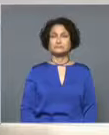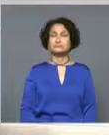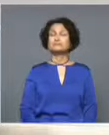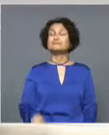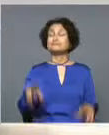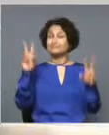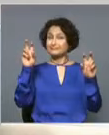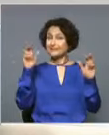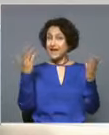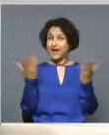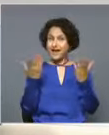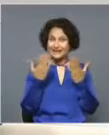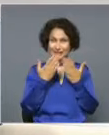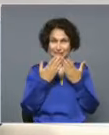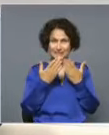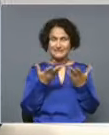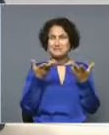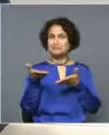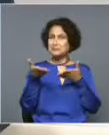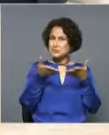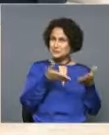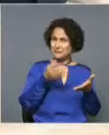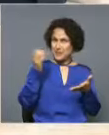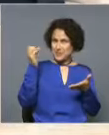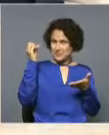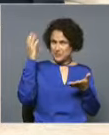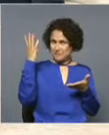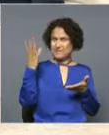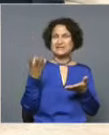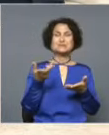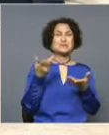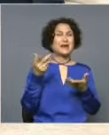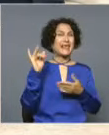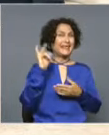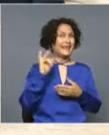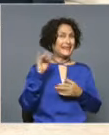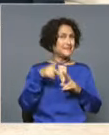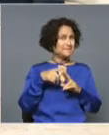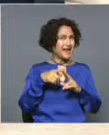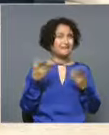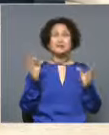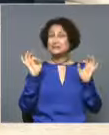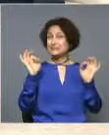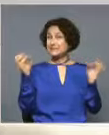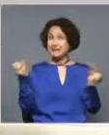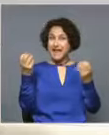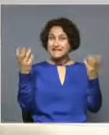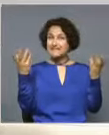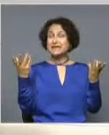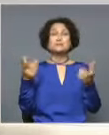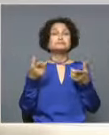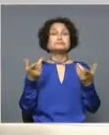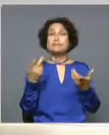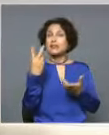В рубриката «Как да четем» гостува професор Ина Пелева. Здравейте, професор Пелева, и честит празник! Здравейте, честит празник! Държите 2 книги